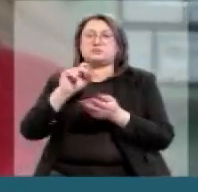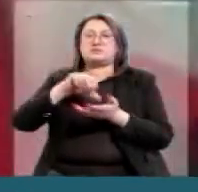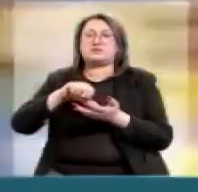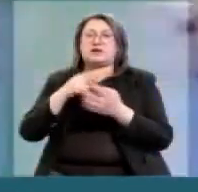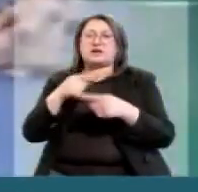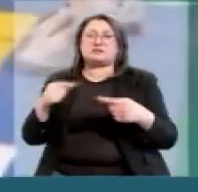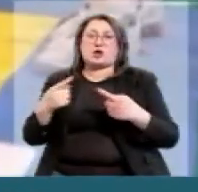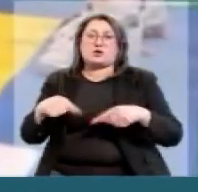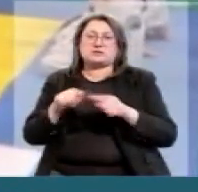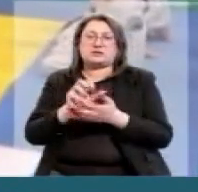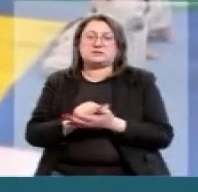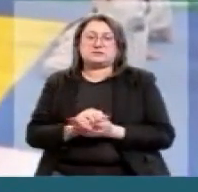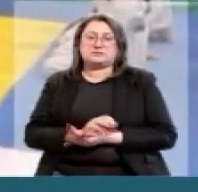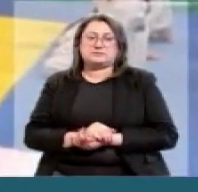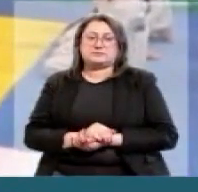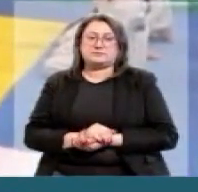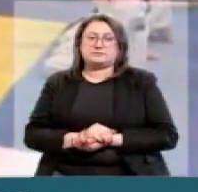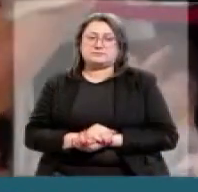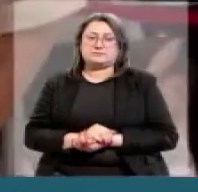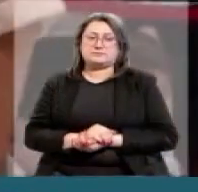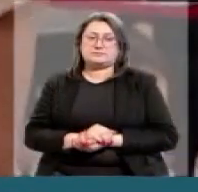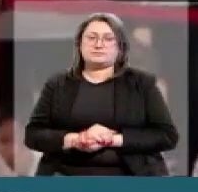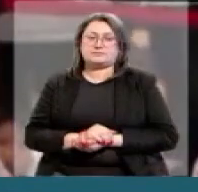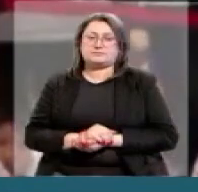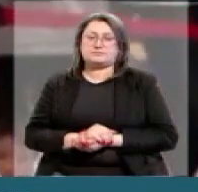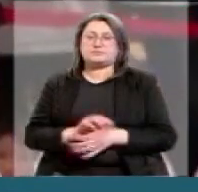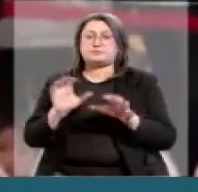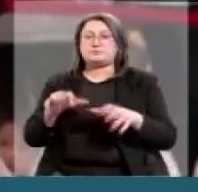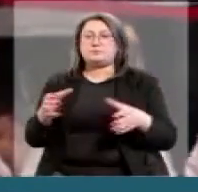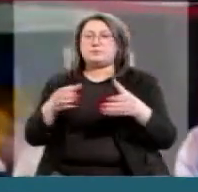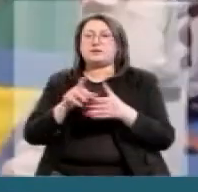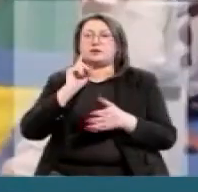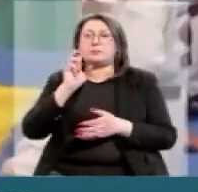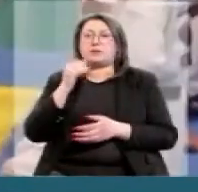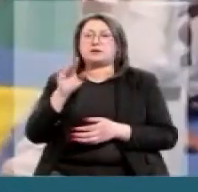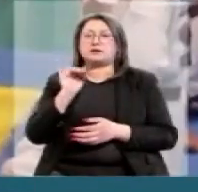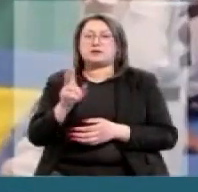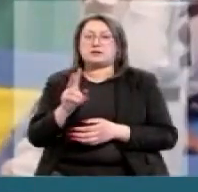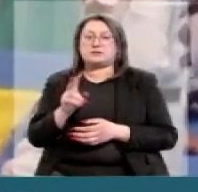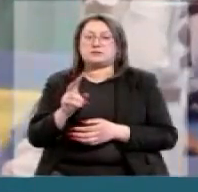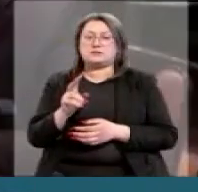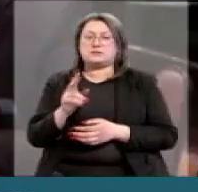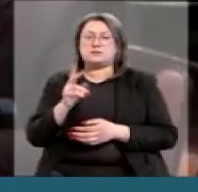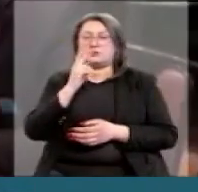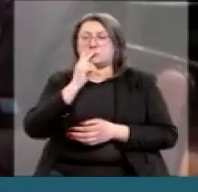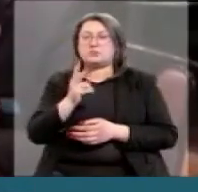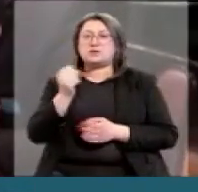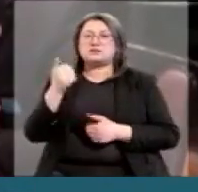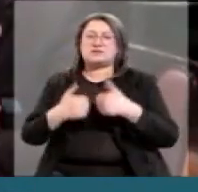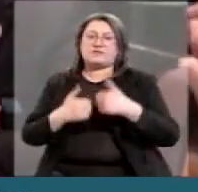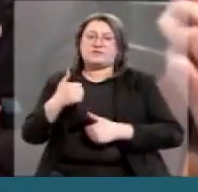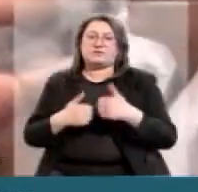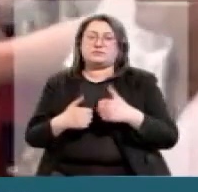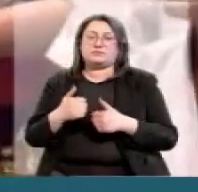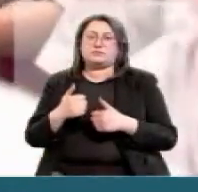қамтитын боламыз. Байтақ жасылдар партиясының төрағасы Елордада өткен Кюкушин Будакай каратэден жарысты тамашалады. Жарыс басталмас бұрын